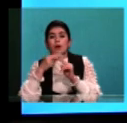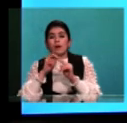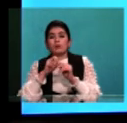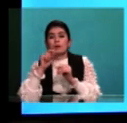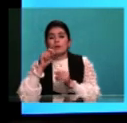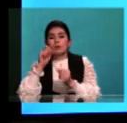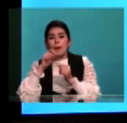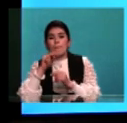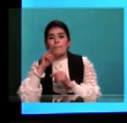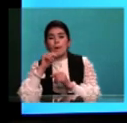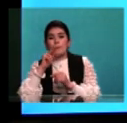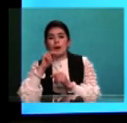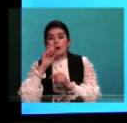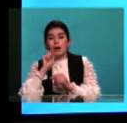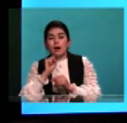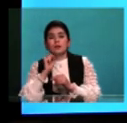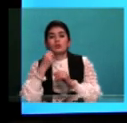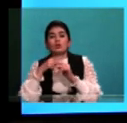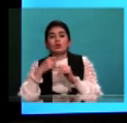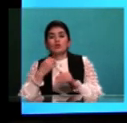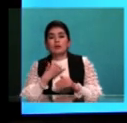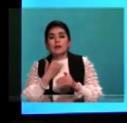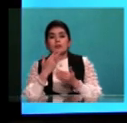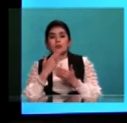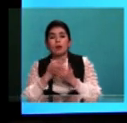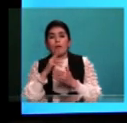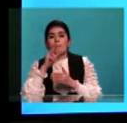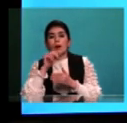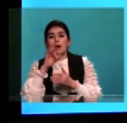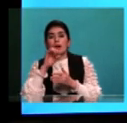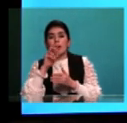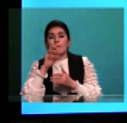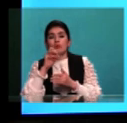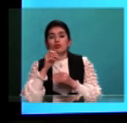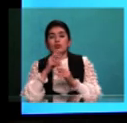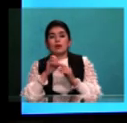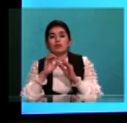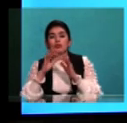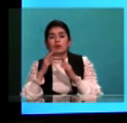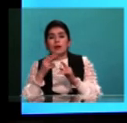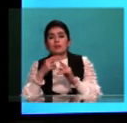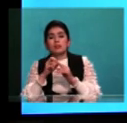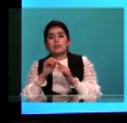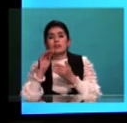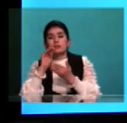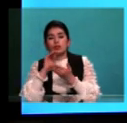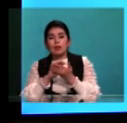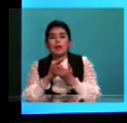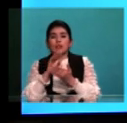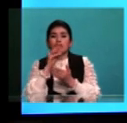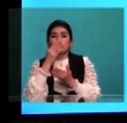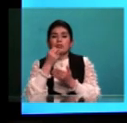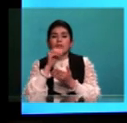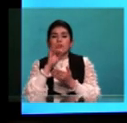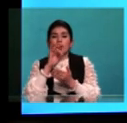этой архивной папке. У нас есть два параметра здесь – отображать пароль при вводе или